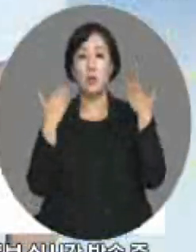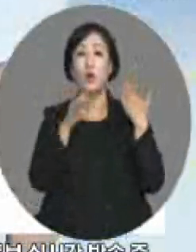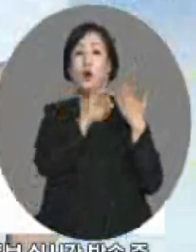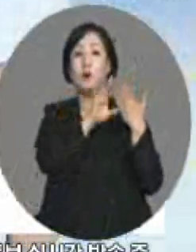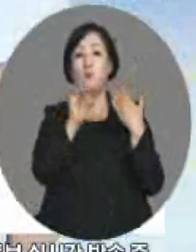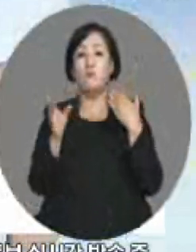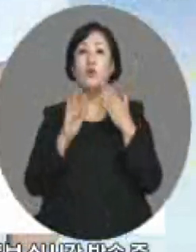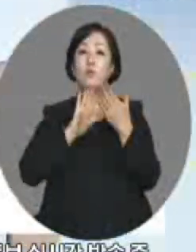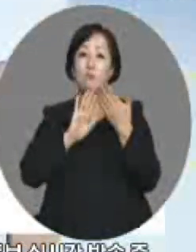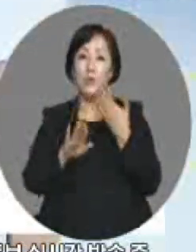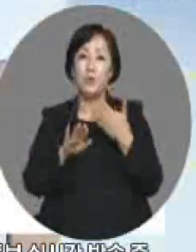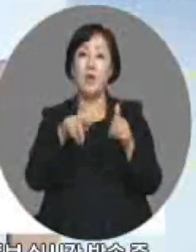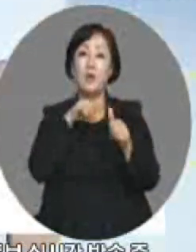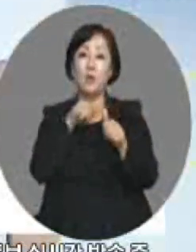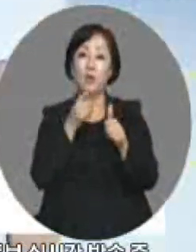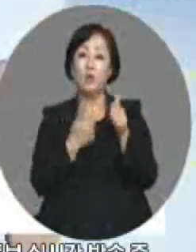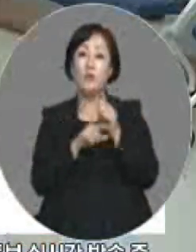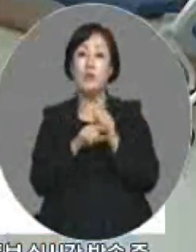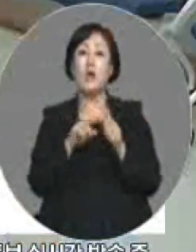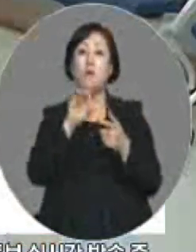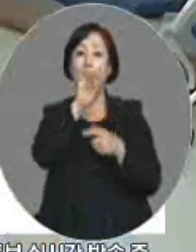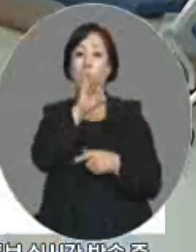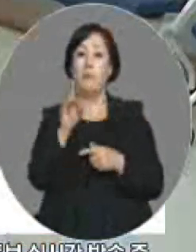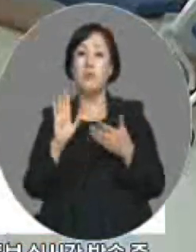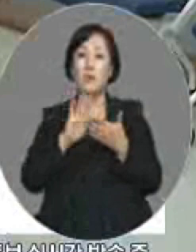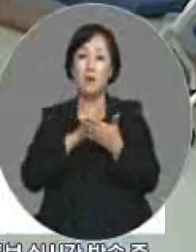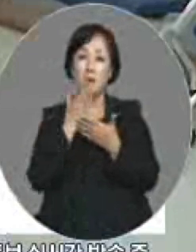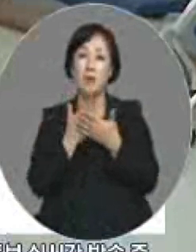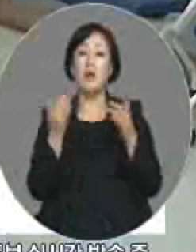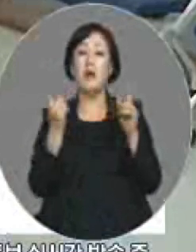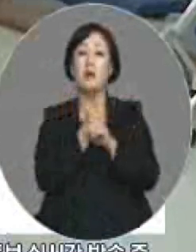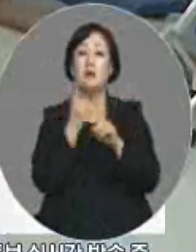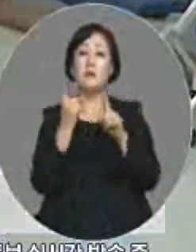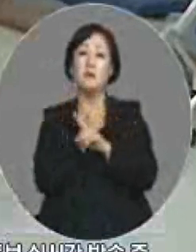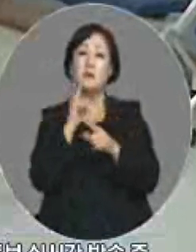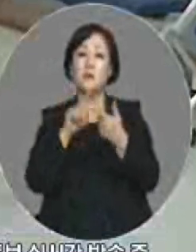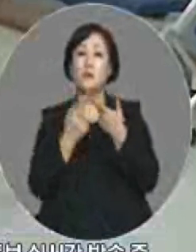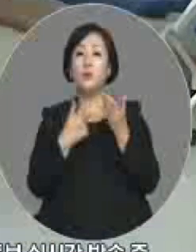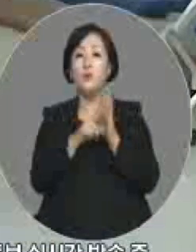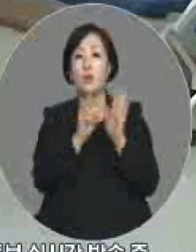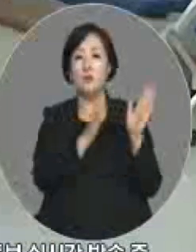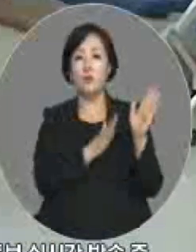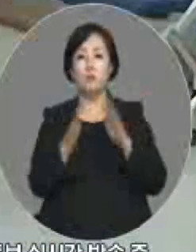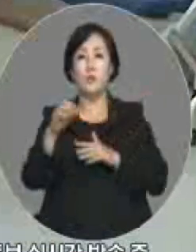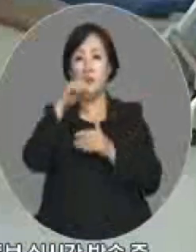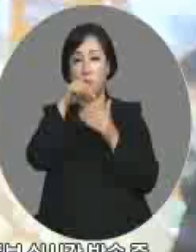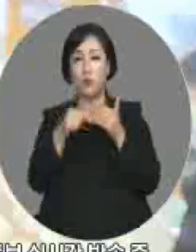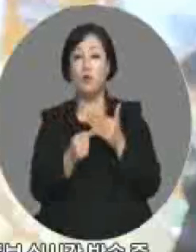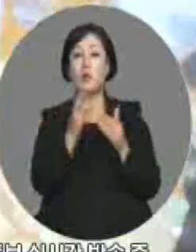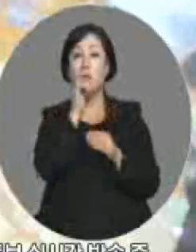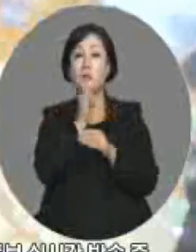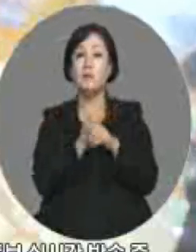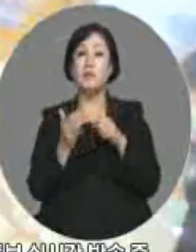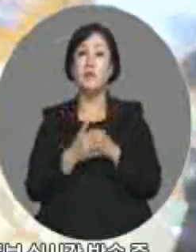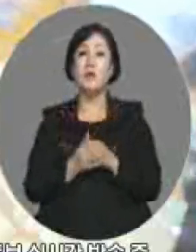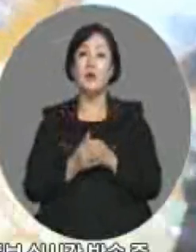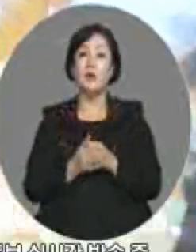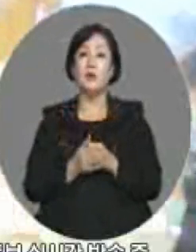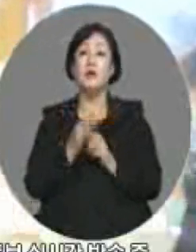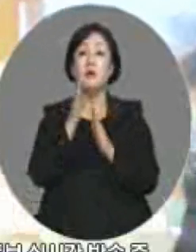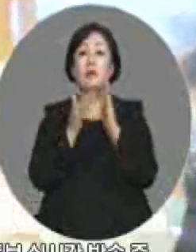학습이 가능하도록 리모델링하는 그린 스마트 미래 학교를 위한 콘텐츠들입니다. 이 그린 스마트 미래 학교의 교육